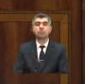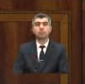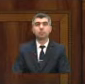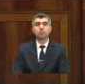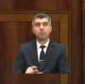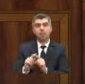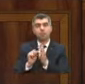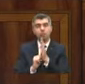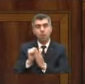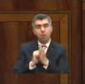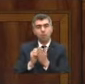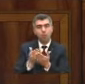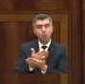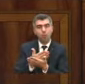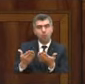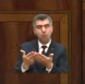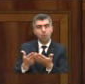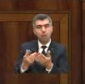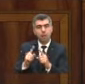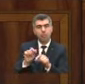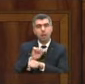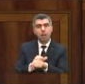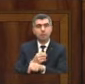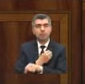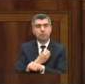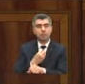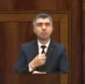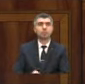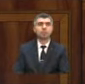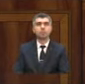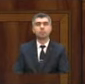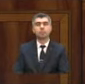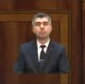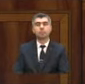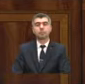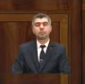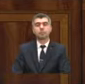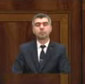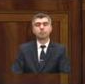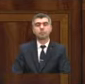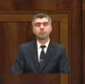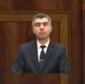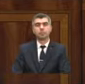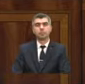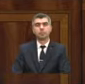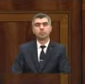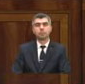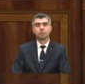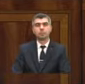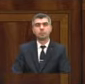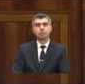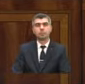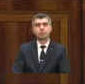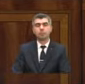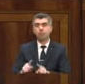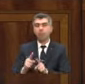لإنجاح هذه المنظومة ديال التغطية الاجتماعية. بقى لي يعني